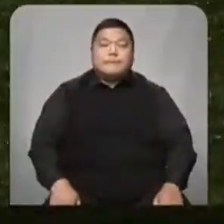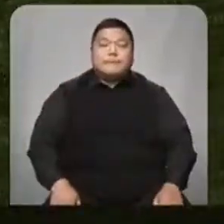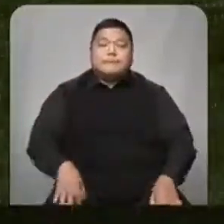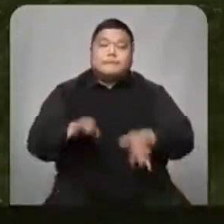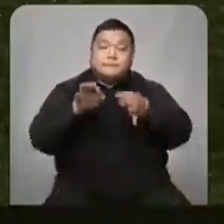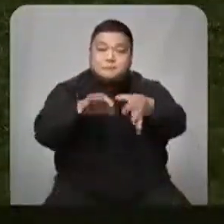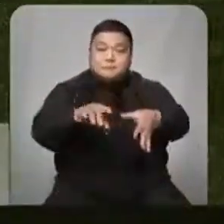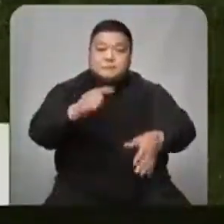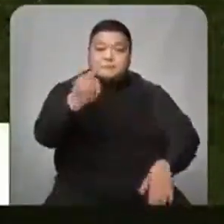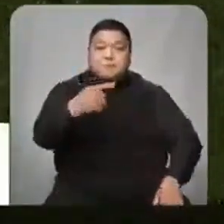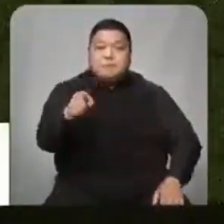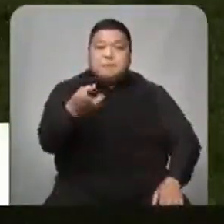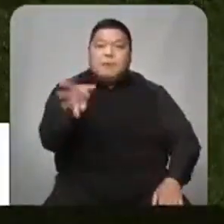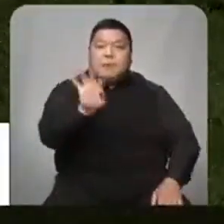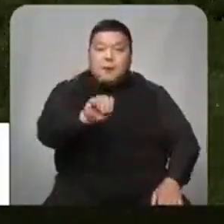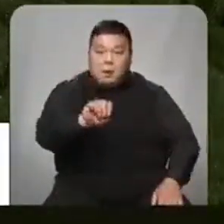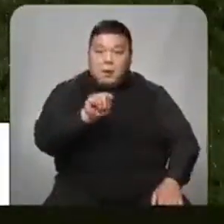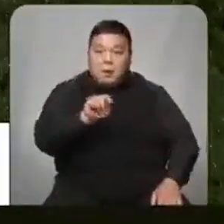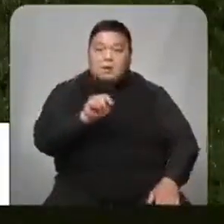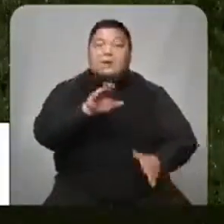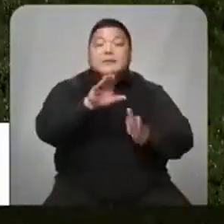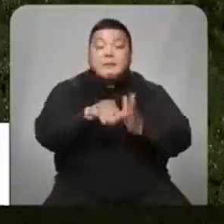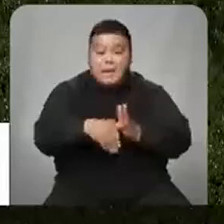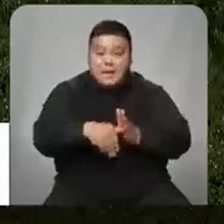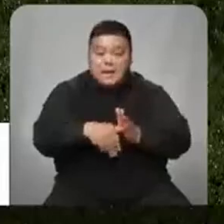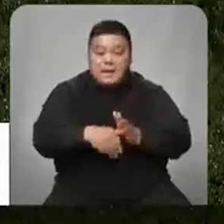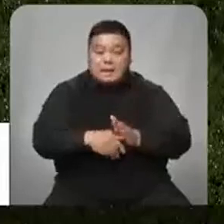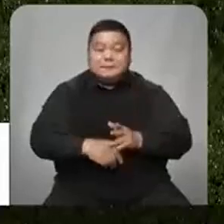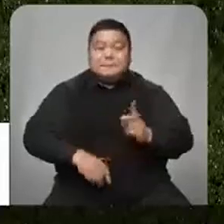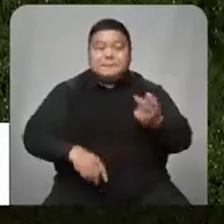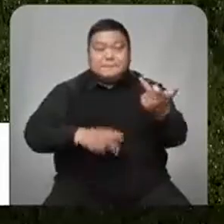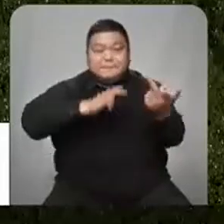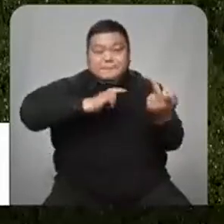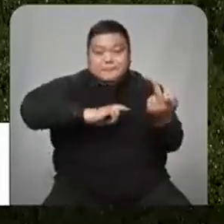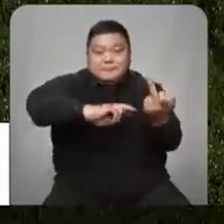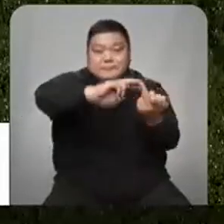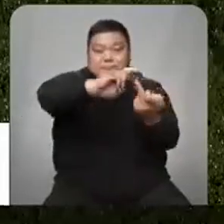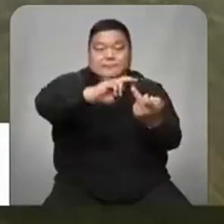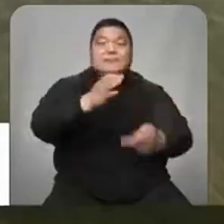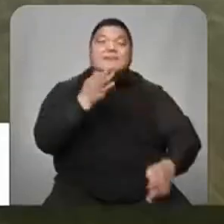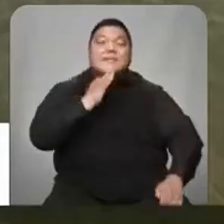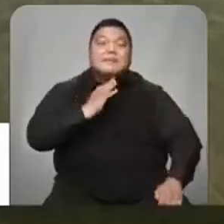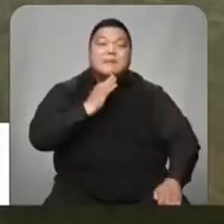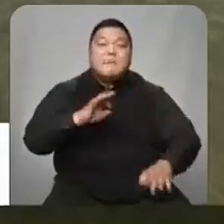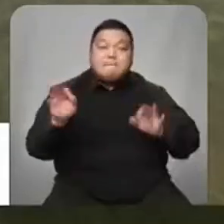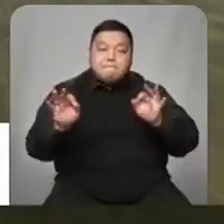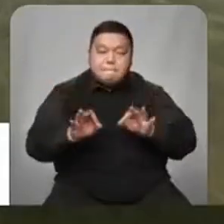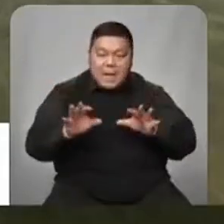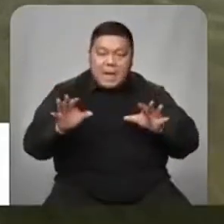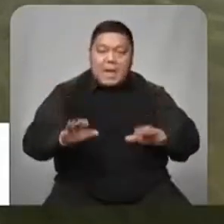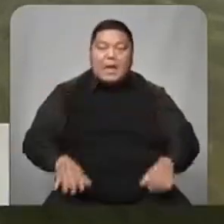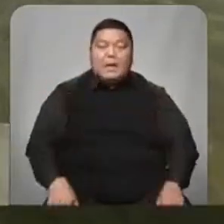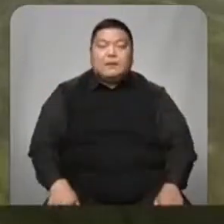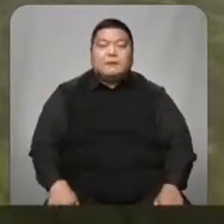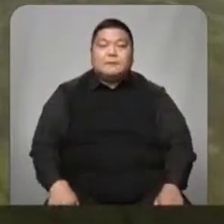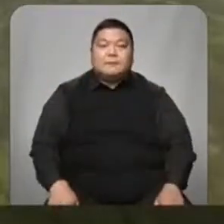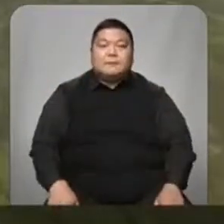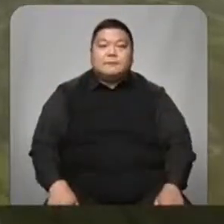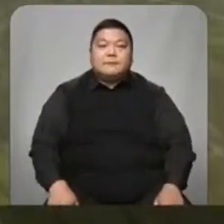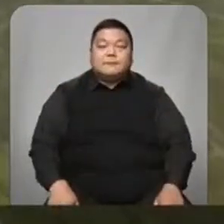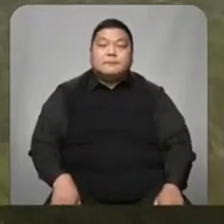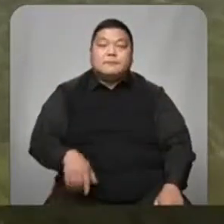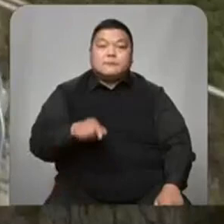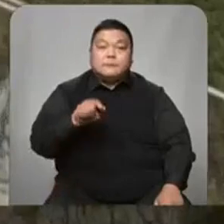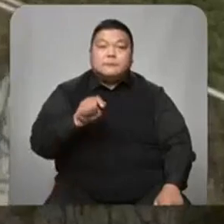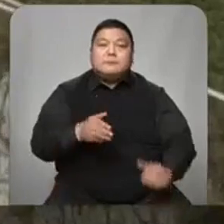사업비 1,100여 원을 들여 케이블카를 설치하면 설악산 끝천까지 14분여 만에 도착할 수 있습니다. 양양군은